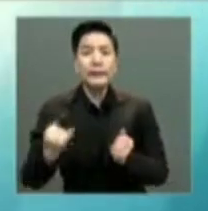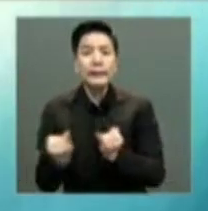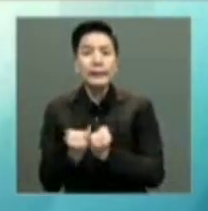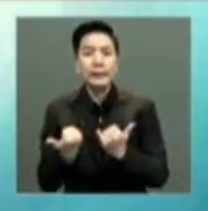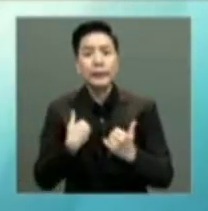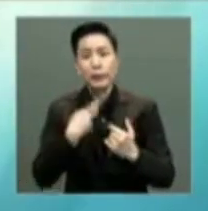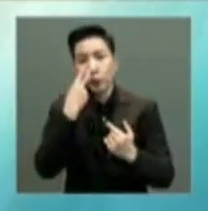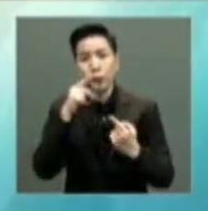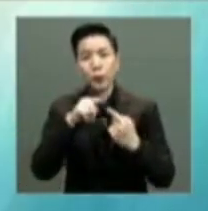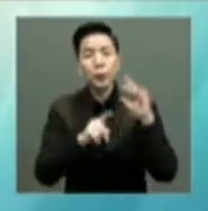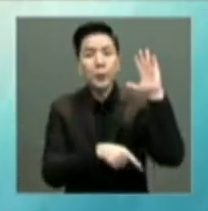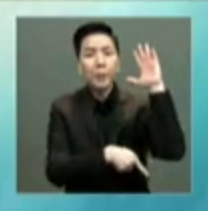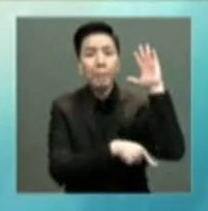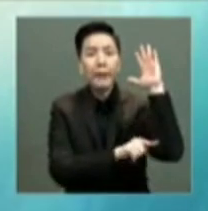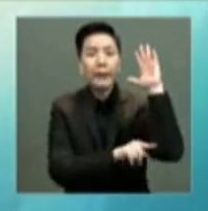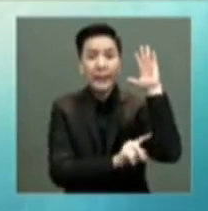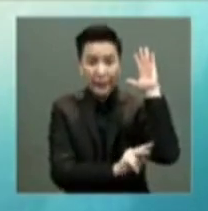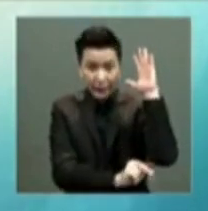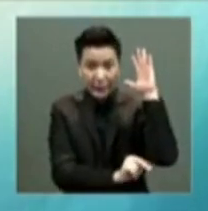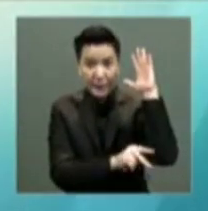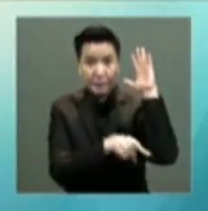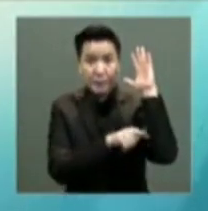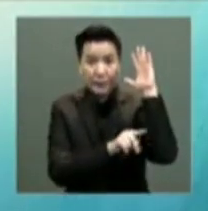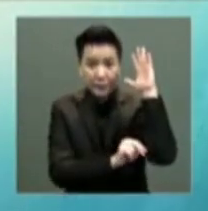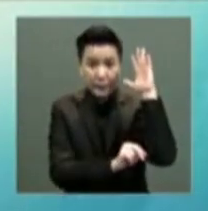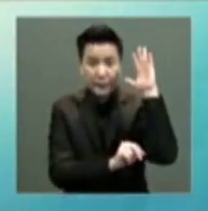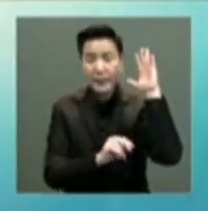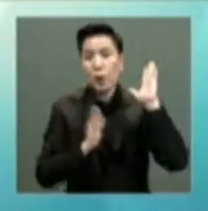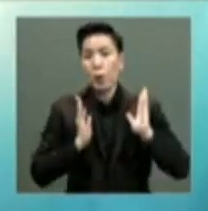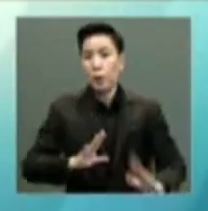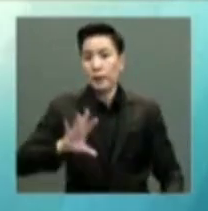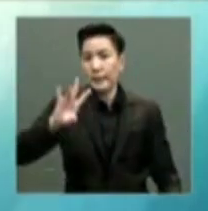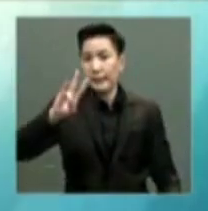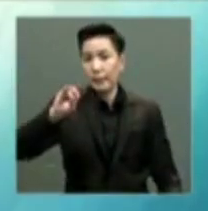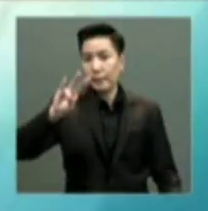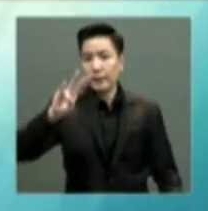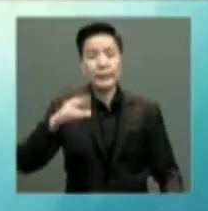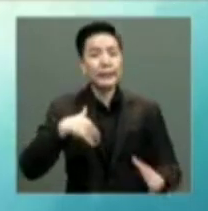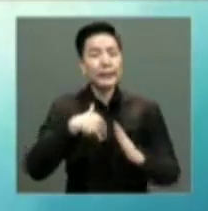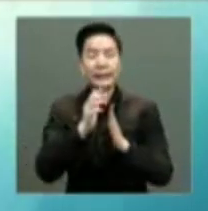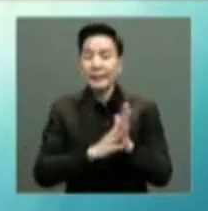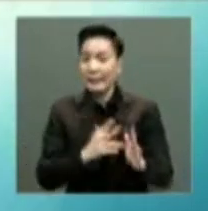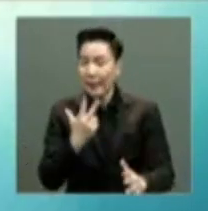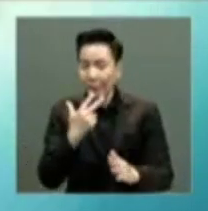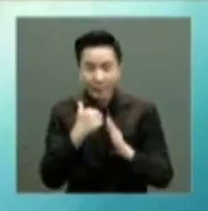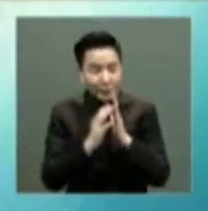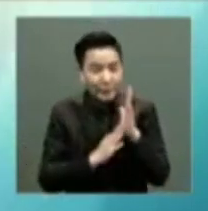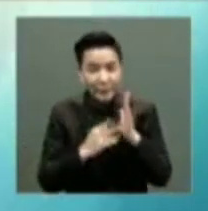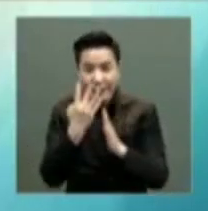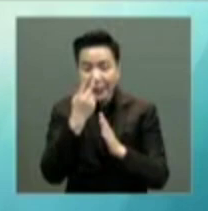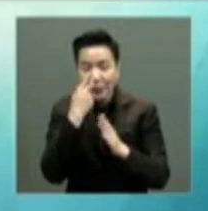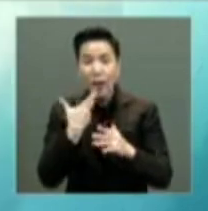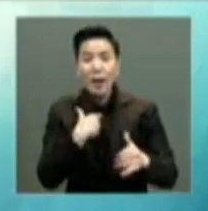ทอดคือสีฟ้าแล้วก็ไปสีส้มนะครับคือสัมผัสผู้ที่กลับมาจากพิธีกรรมทางศาสนาแล้วก็ไปสีส้มดีคือผู้ที่สัมผัสกับกลุ่มที่ไปมาไม่ได้ไปมาแต่สัมผัสคนเฉยๆแต่พอมาดูที่ปัตตานีอีก77รายที่เป็นกลุ่มก่อนใหญ่อันนี้ครบทั้ง 34สีเลยครับคือทั้งสัมผัสด้วยไปศาสนามาด้วยสัมผัสด้วยแล้วก็สัมผัสกับผู้สัมผัสอีกทีนะครับตรงนี้นะครับแล้วก็ไปในที่แออัดเพราะฉะนั้นตรงนี้